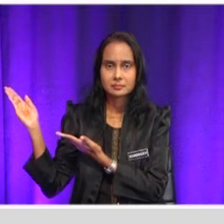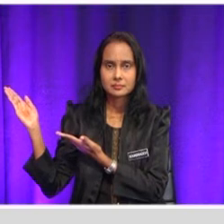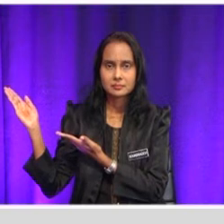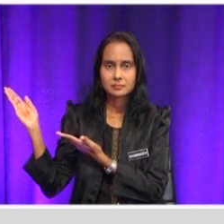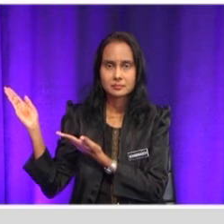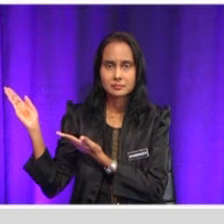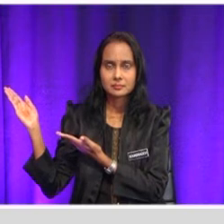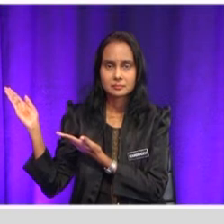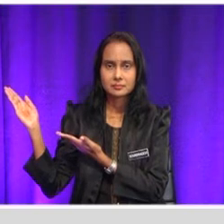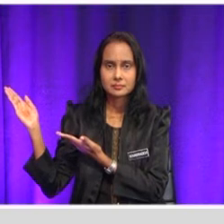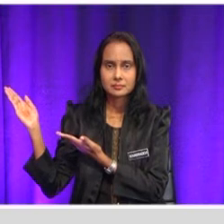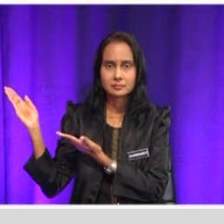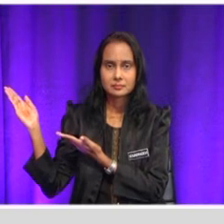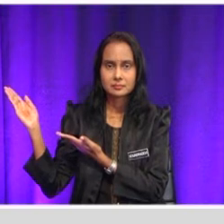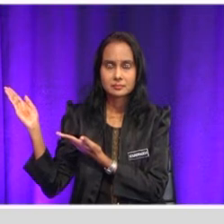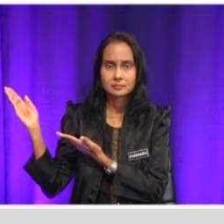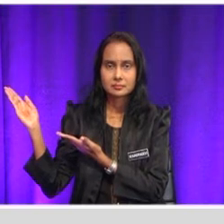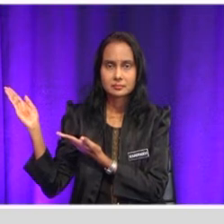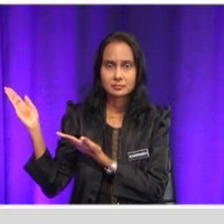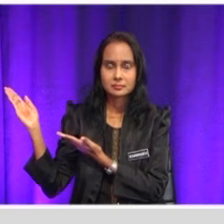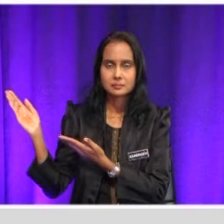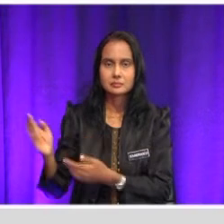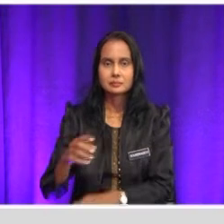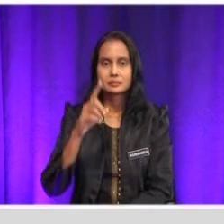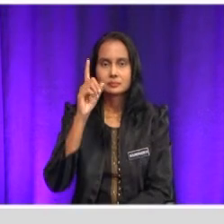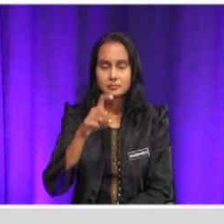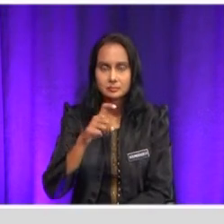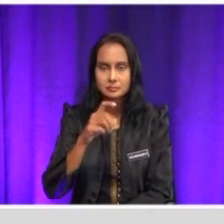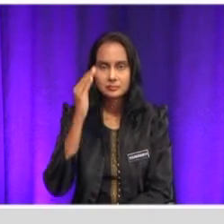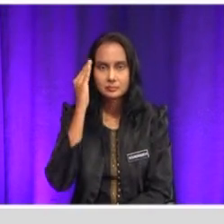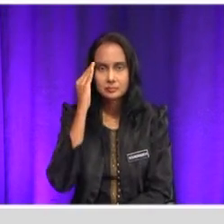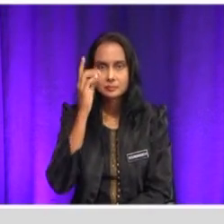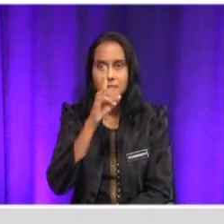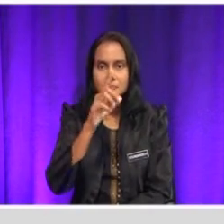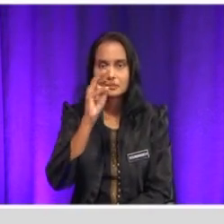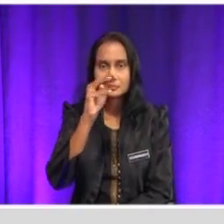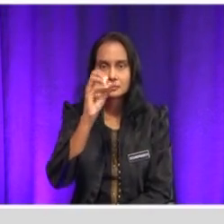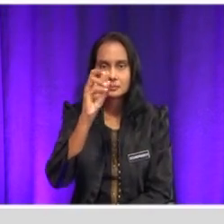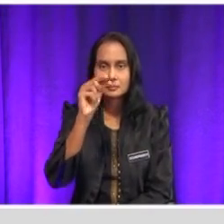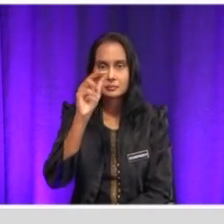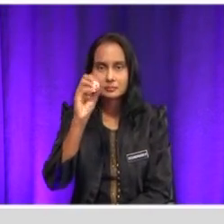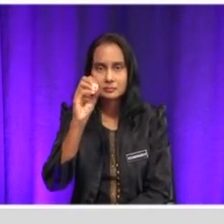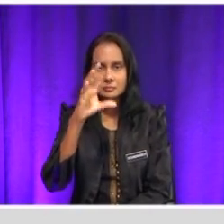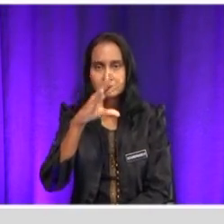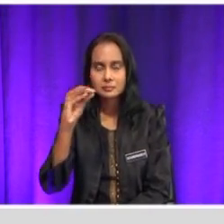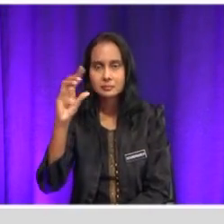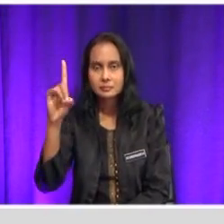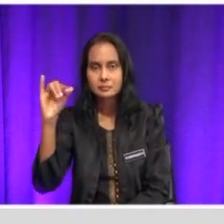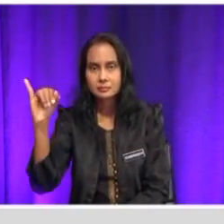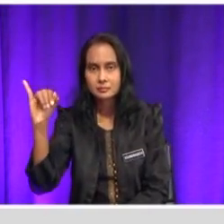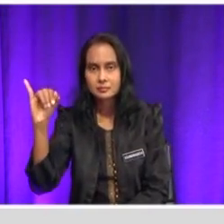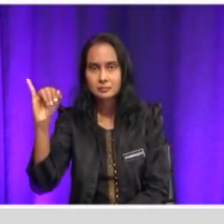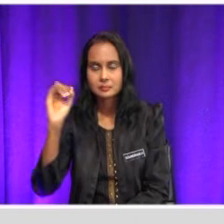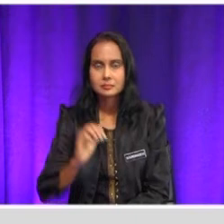sebelum kamu tengok salat Kamu kena pasti dulu yang mana satu monokotil yang menu satu dikotil tadi saya